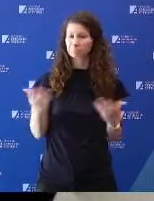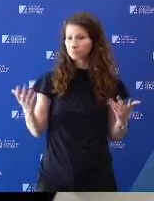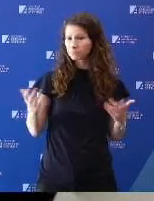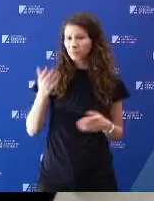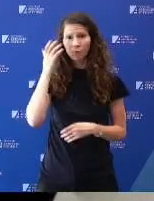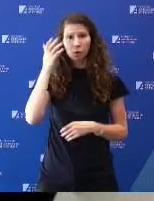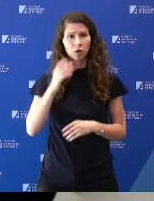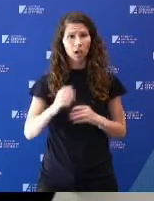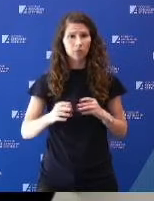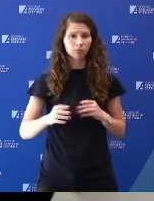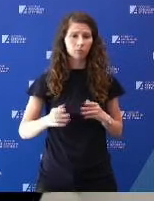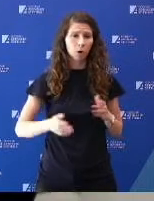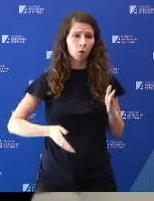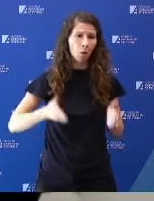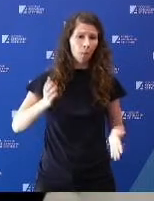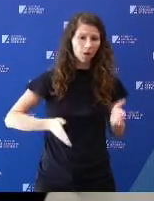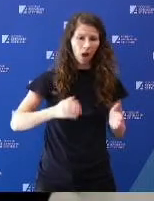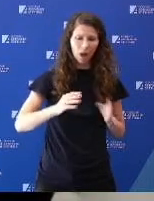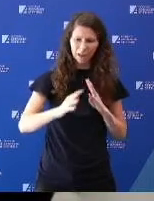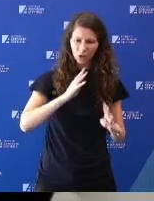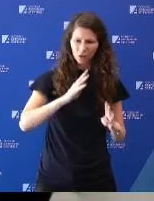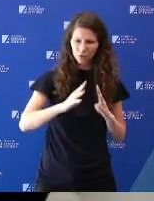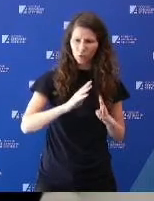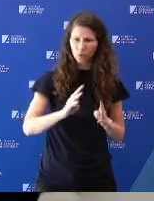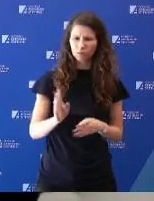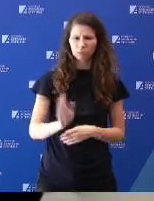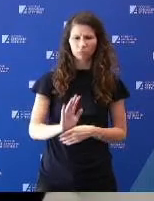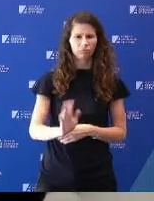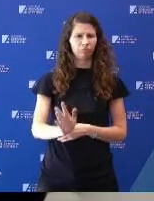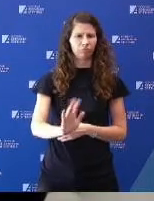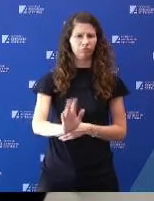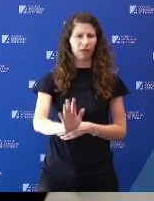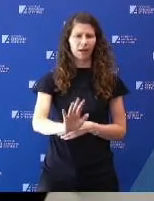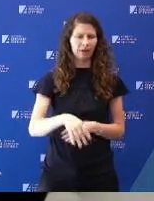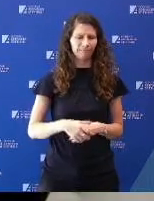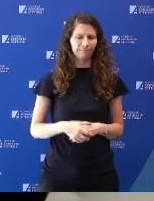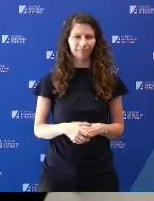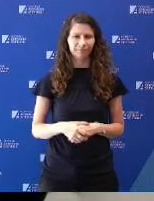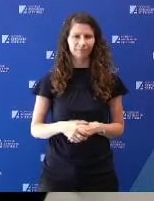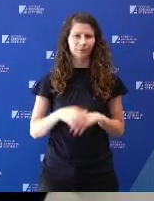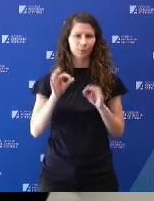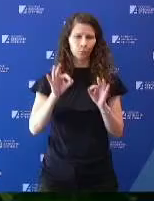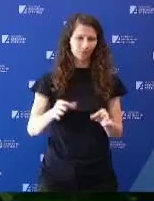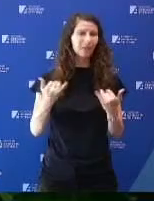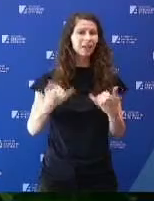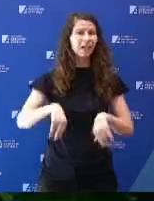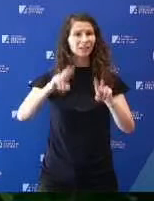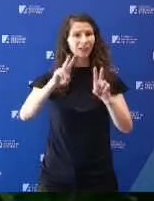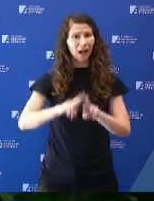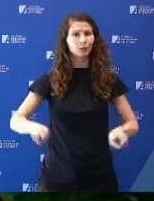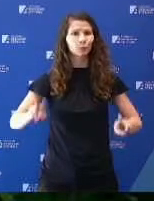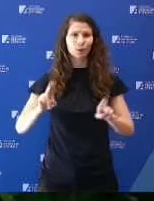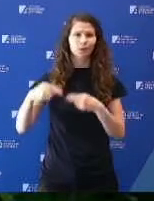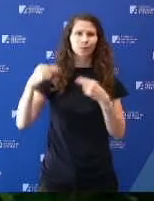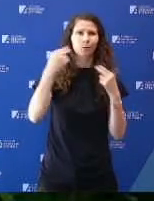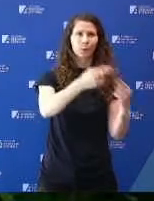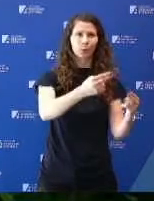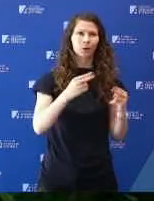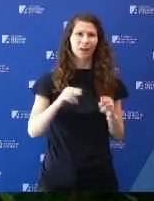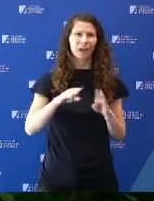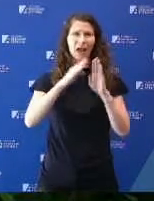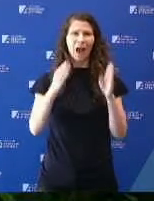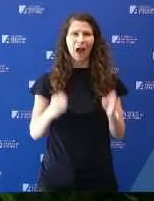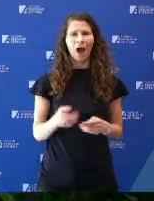einem Roboter von einem Roboter? Nein, das wäre der Roboter, das wäre doch sicherlich nicht. Jetzt gehen wir zurück nach Karlsruhe zum House of Living